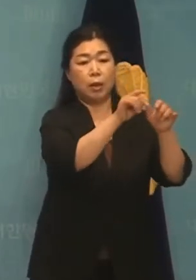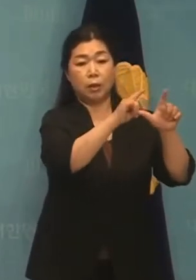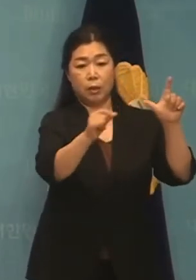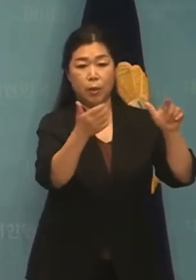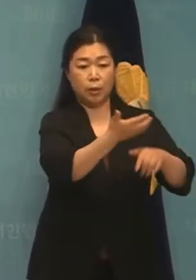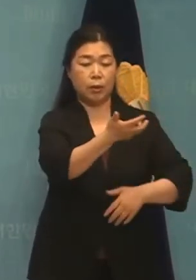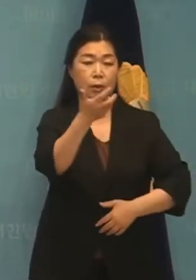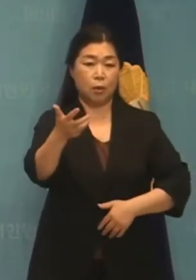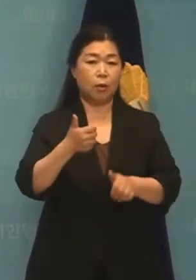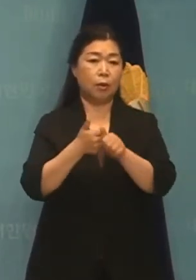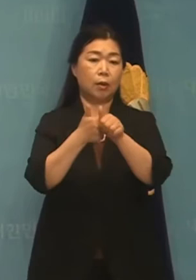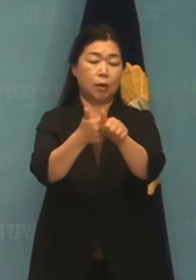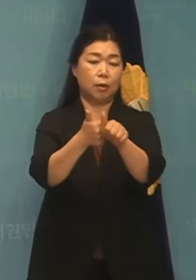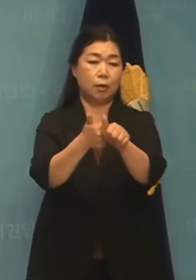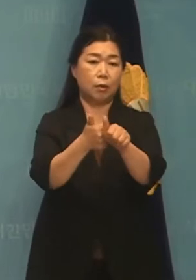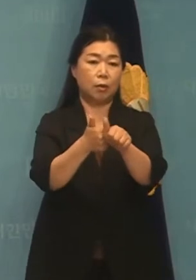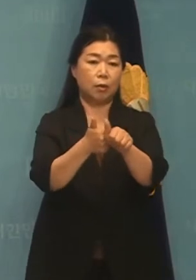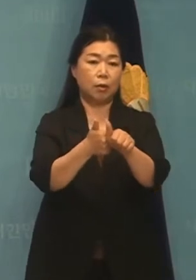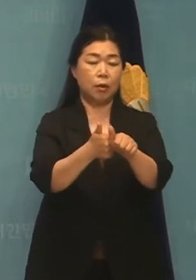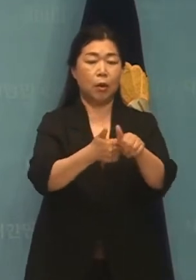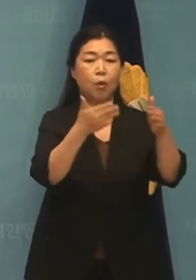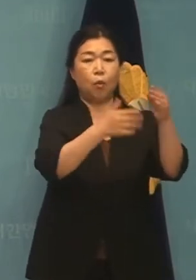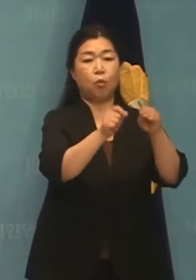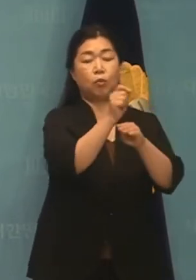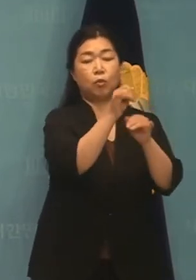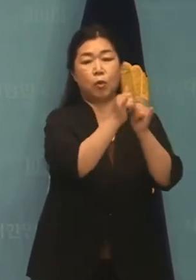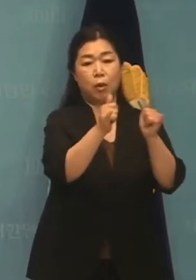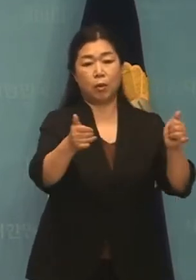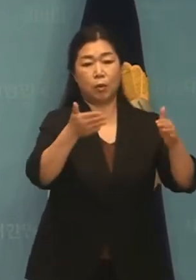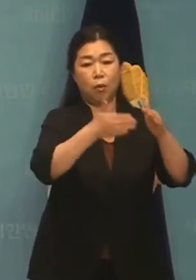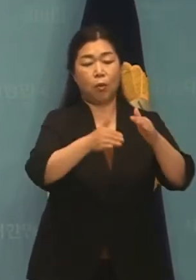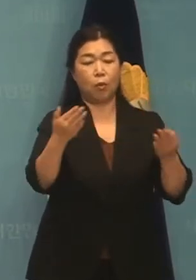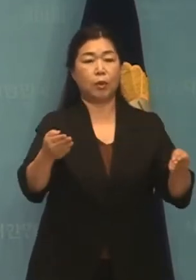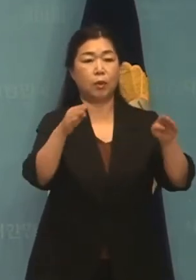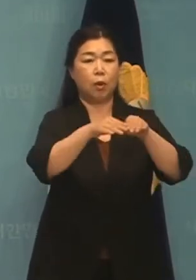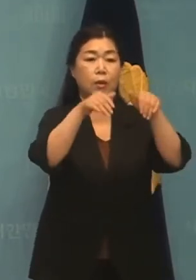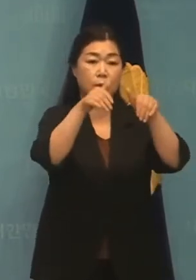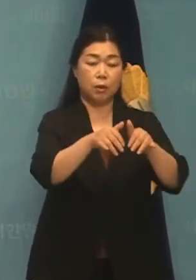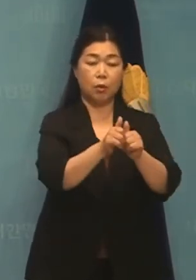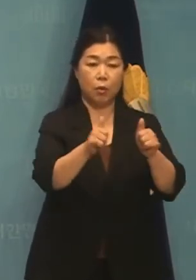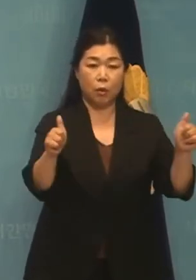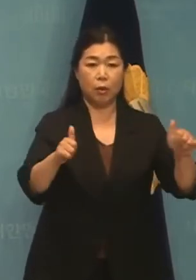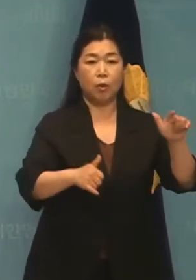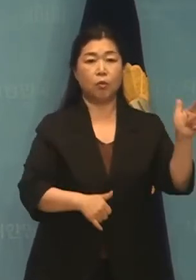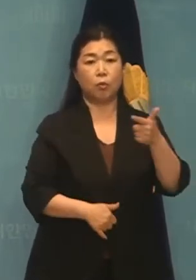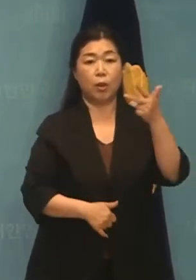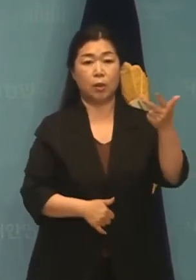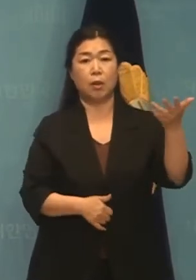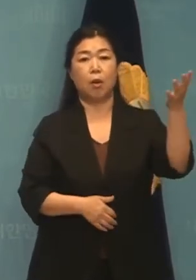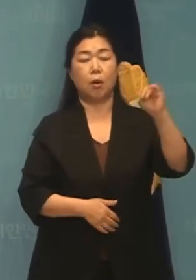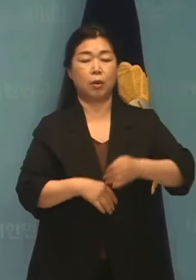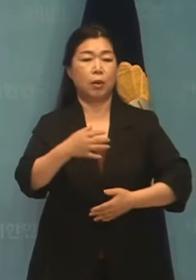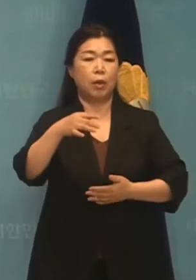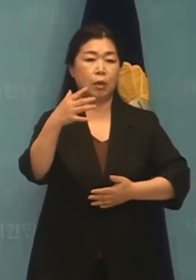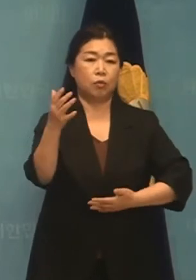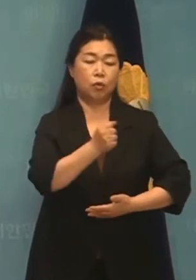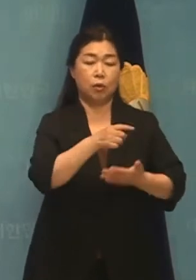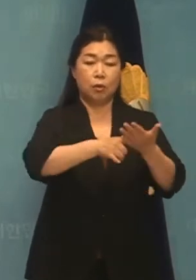따라 운영관, 공무원과 공공기관 직원들은 607억 원의